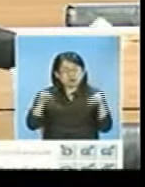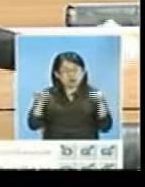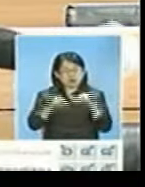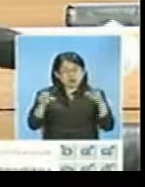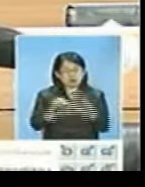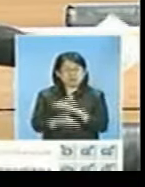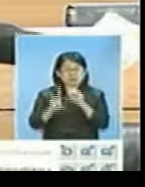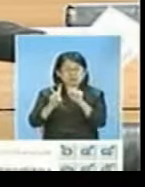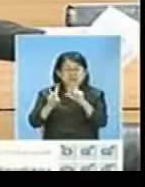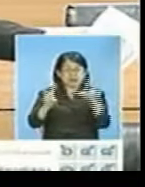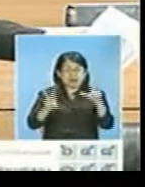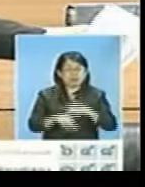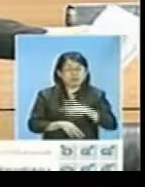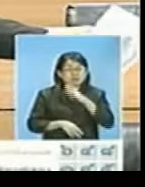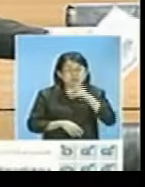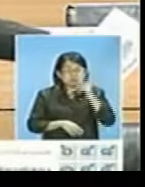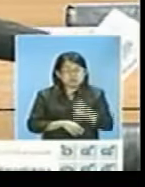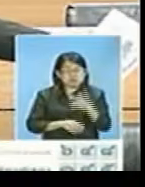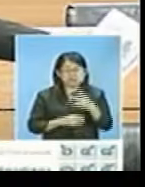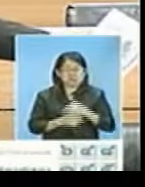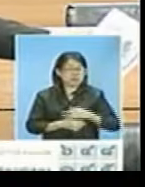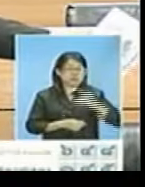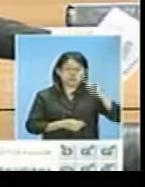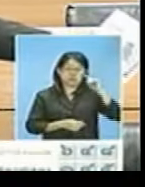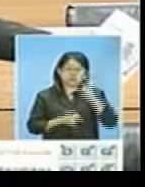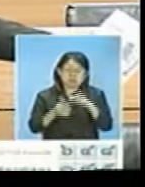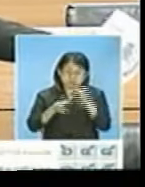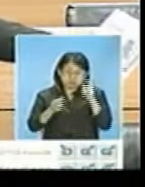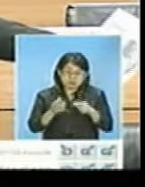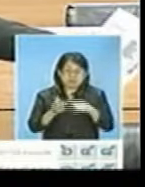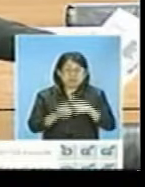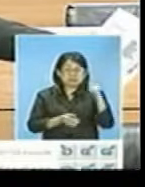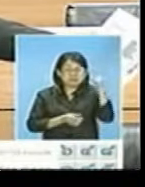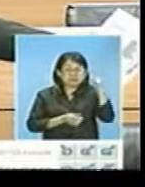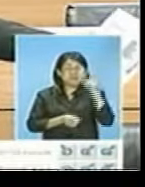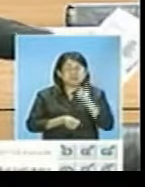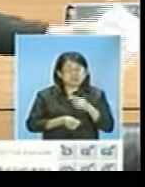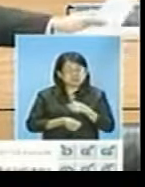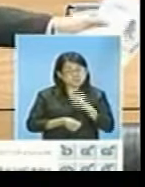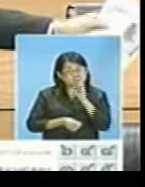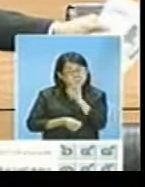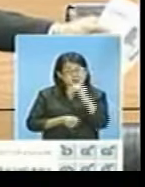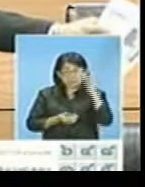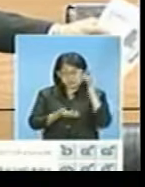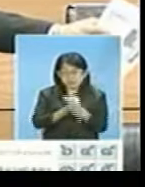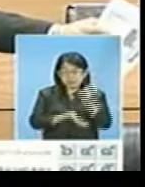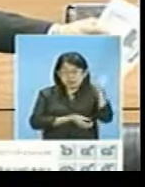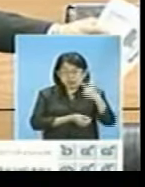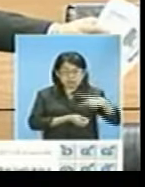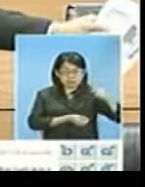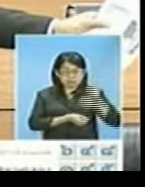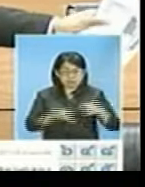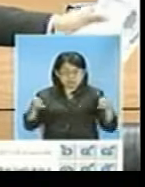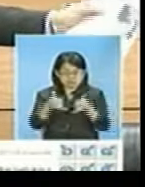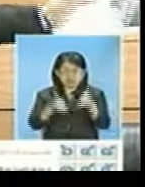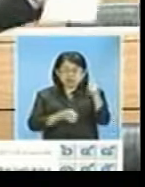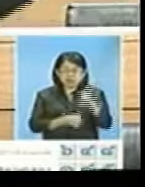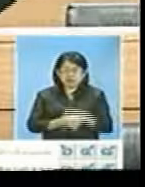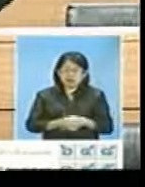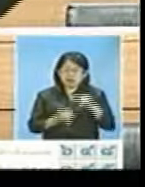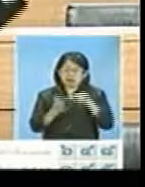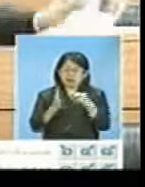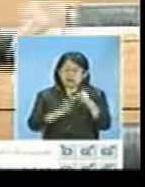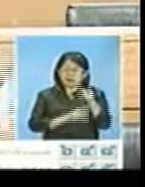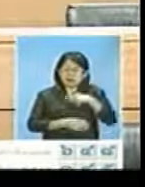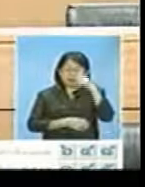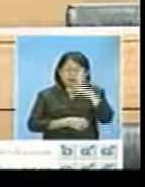ถ้าเรื่องนี้ไม่จริงผมเข้าใจว่าทำไมคนที่ถูกเอ่ยชื่อทำไมไม่ฟ้องนักสืบพิมพ์ไปพิสูจน์กันในศาลนี่แสดงว่าประเท